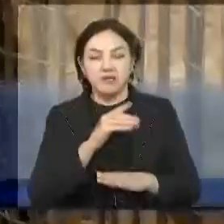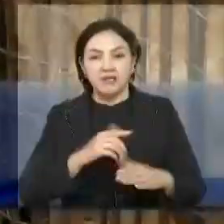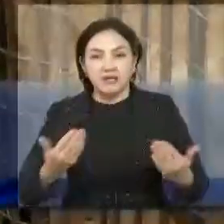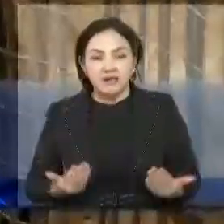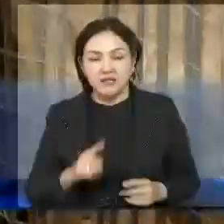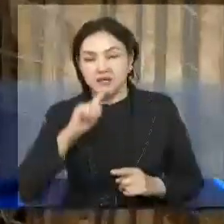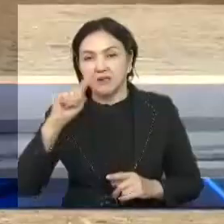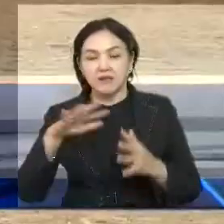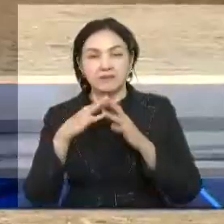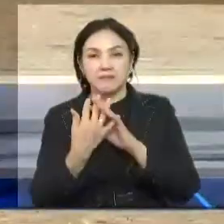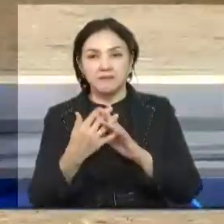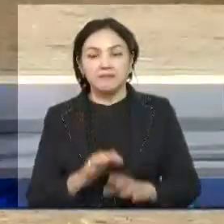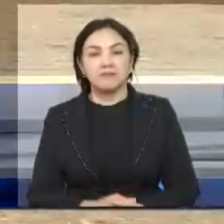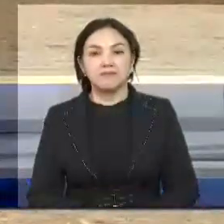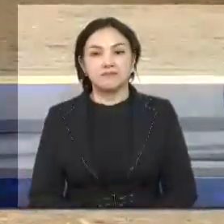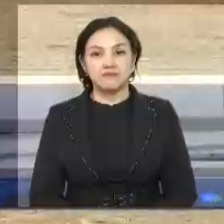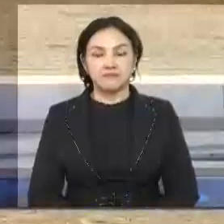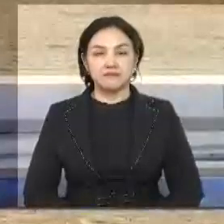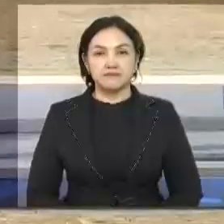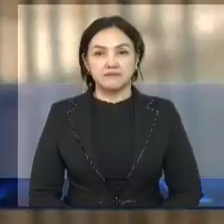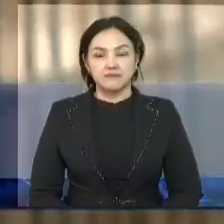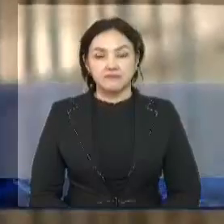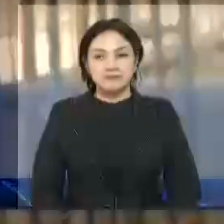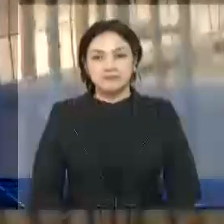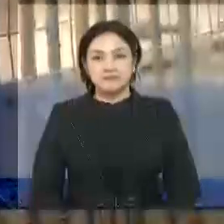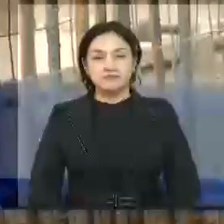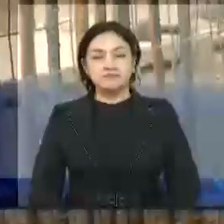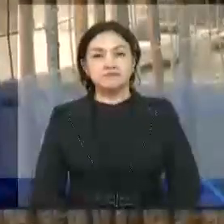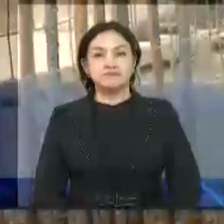самых отдаленных населенных пунктах. Николай Сырбов, Армандос Магомбетов, телеканал Актобе.